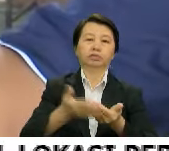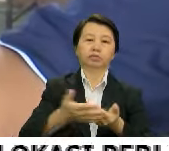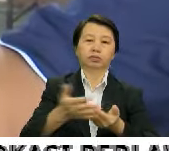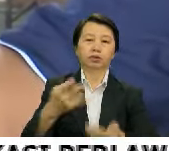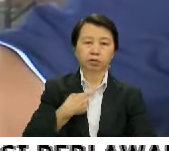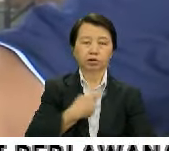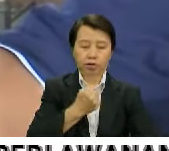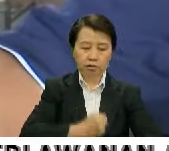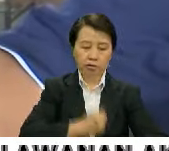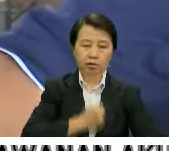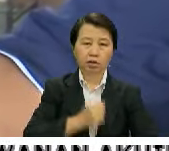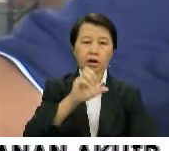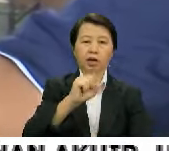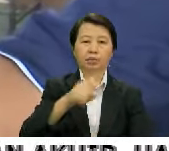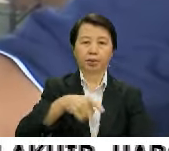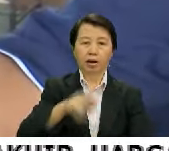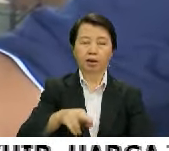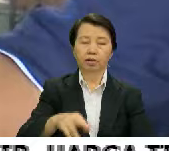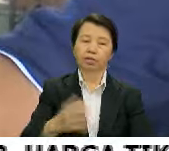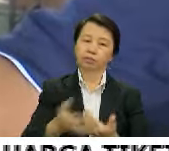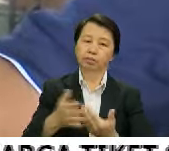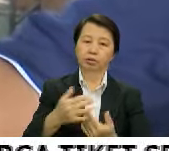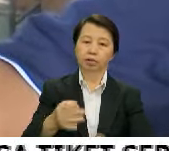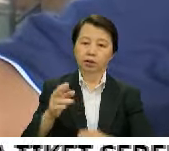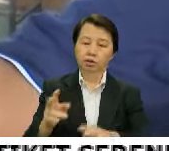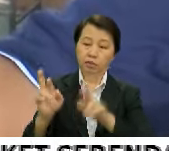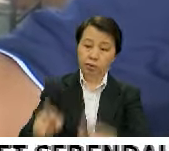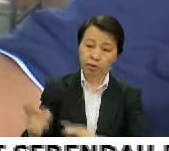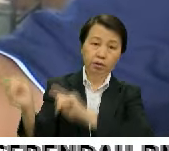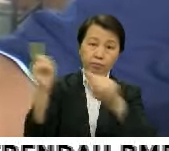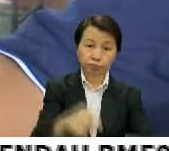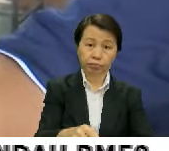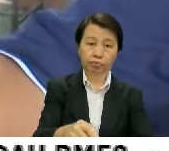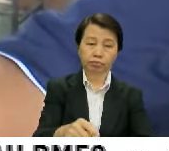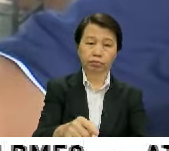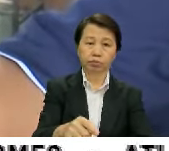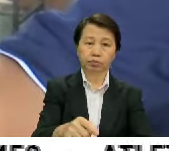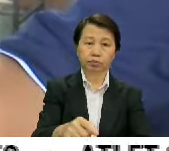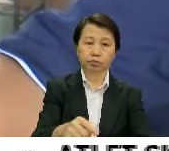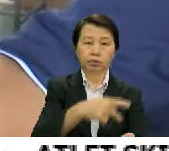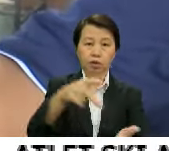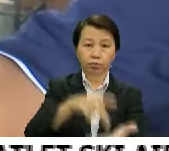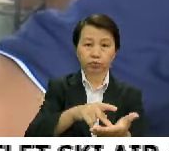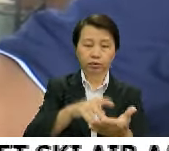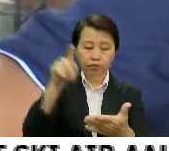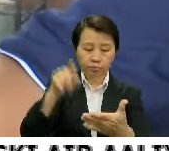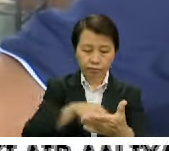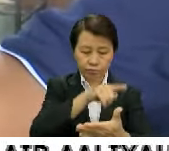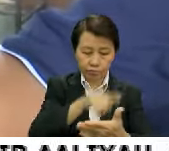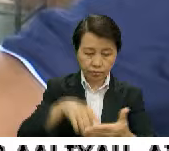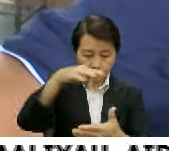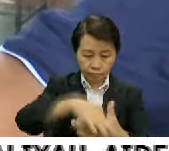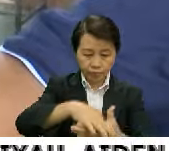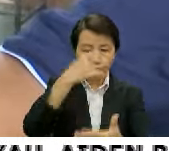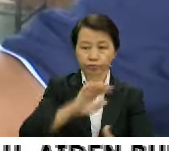punya petugas-petugas untuk menerima pengundi-pengundi yang datang ke pusat-pusat pengundian